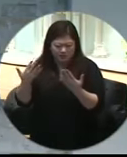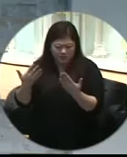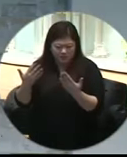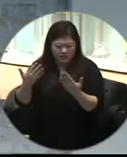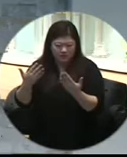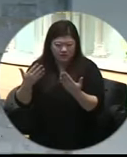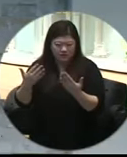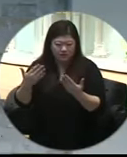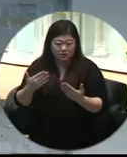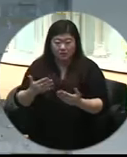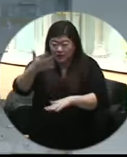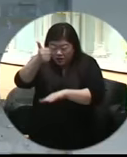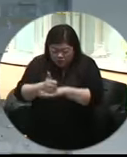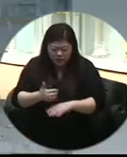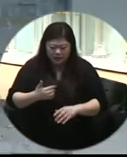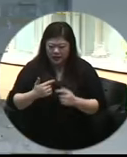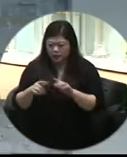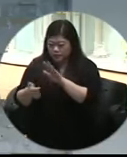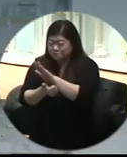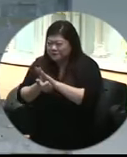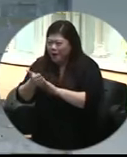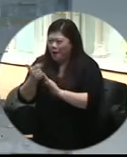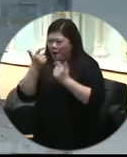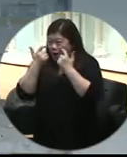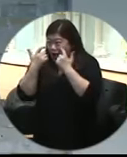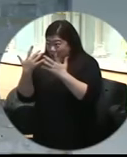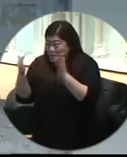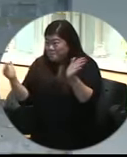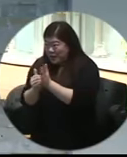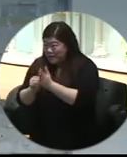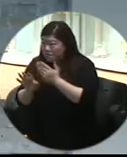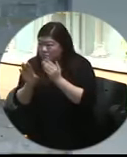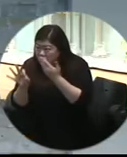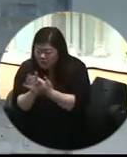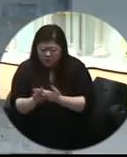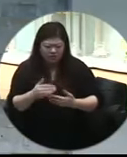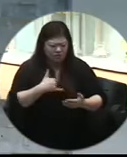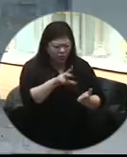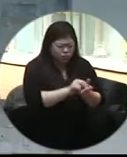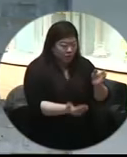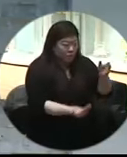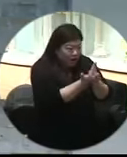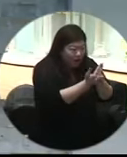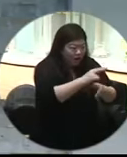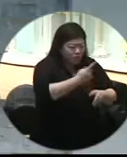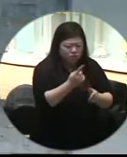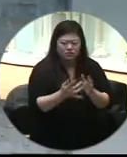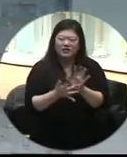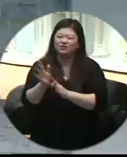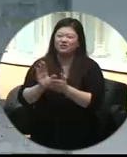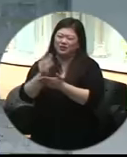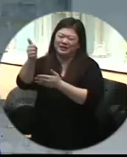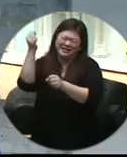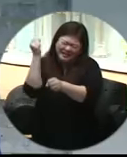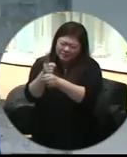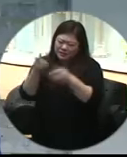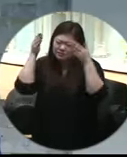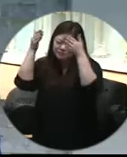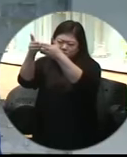어떤 문제와 상황 속에서도 예수 그리스도로 집중된 인생으로 하나님께 영광 돌리는 증거 있기를